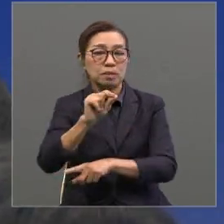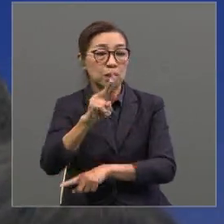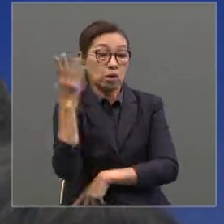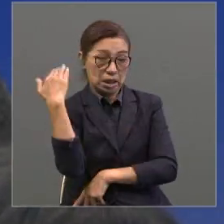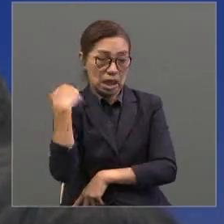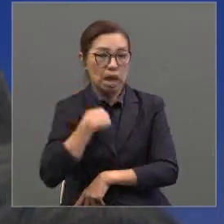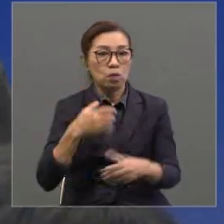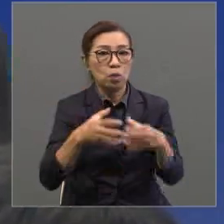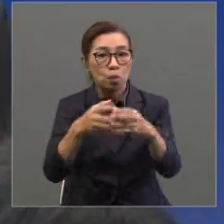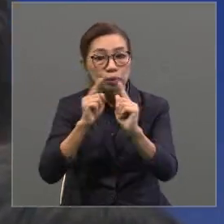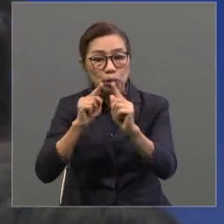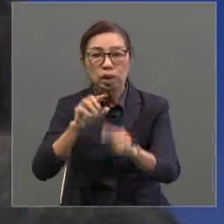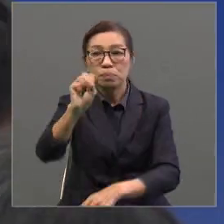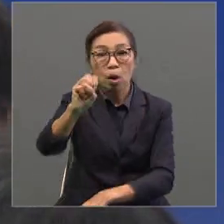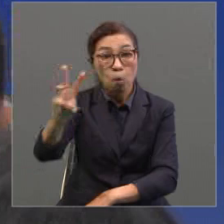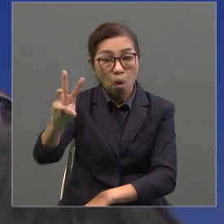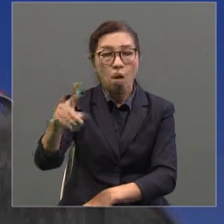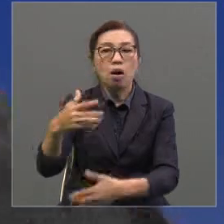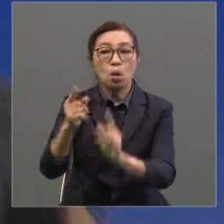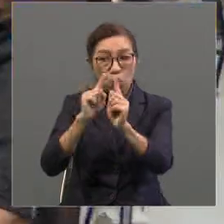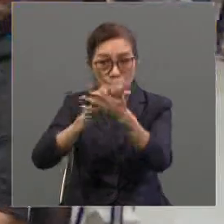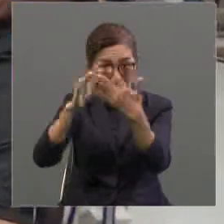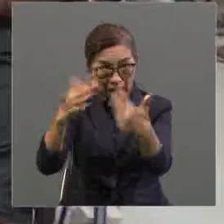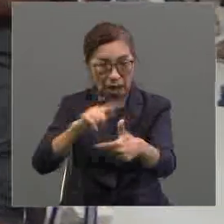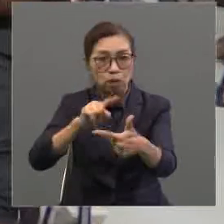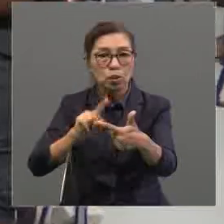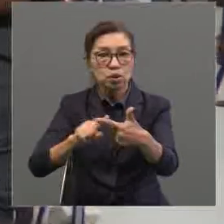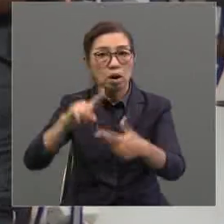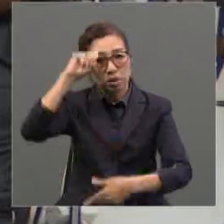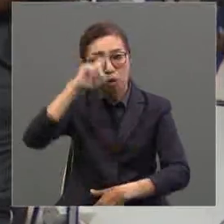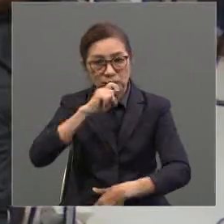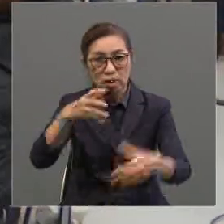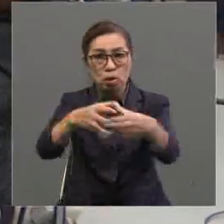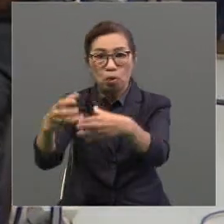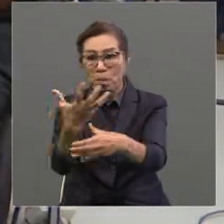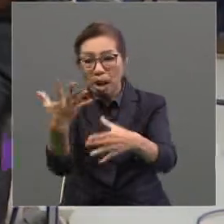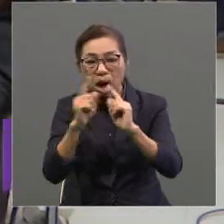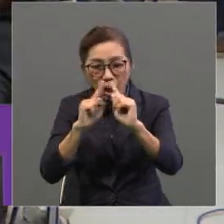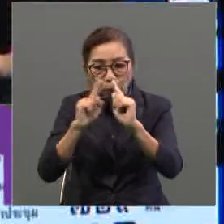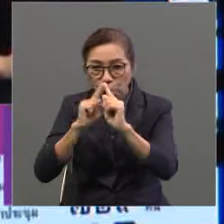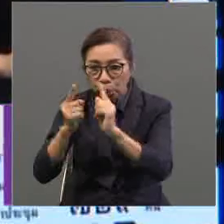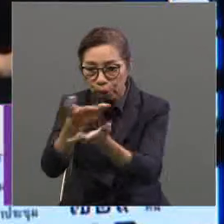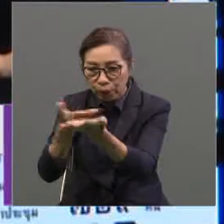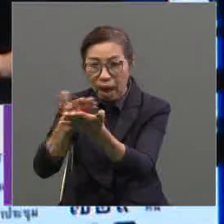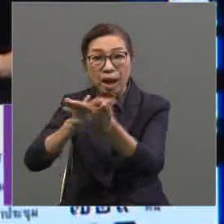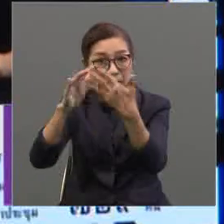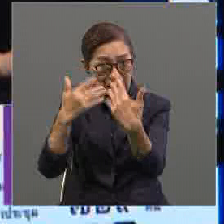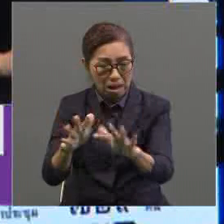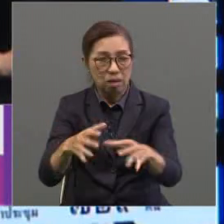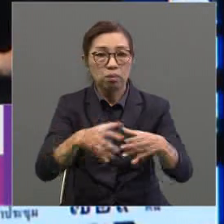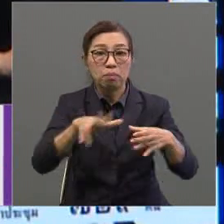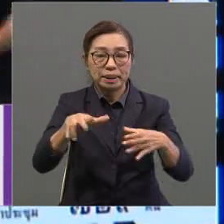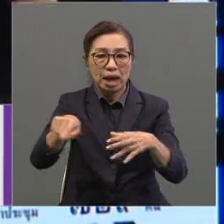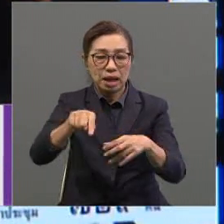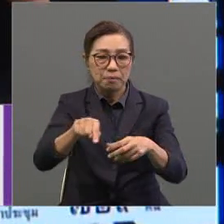คณะพูดคุยก็ไปพูดคุยกับทางสวเสาร์เสาร์อาทิตย์ก็ไปพูดคุยกับทาง 5พรรคการเมืองก็คือส.สเพิ่มเติมนั่นเองนะคะโดยพรรคเพื่อไทย